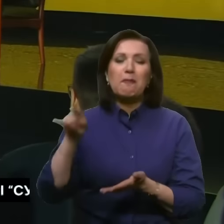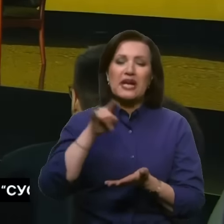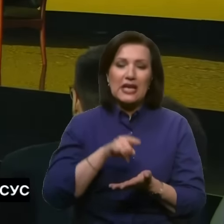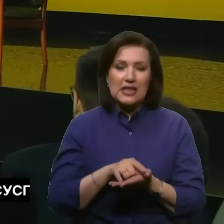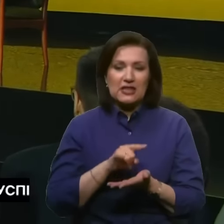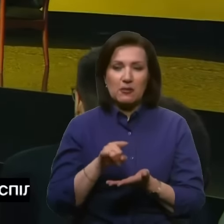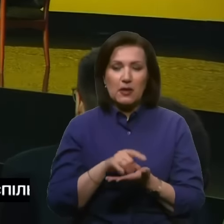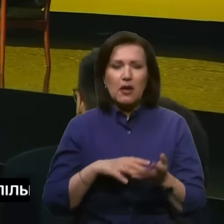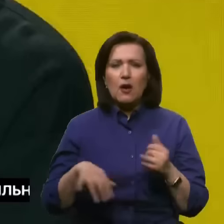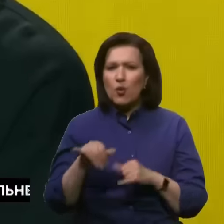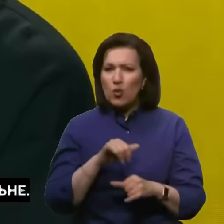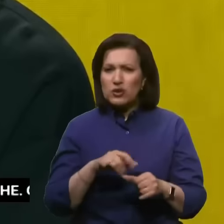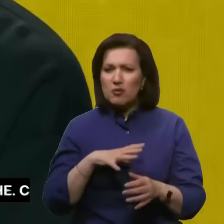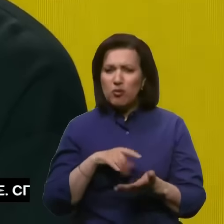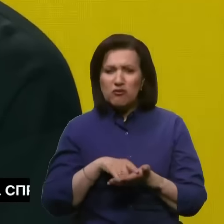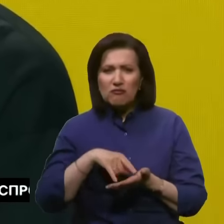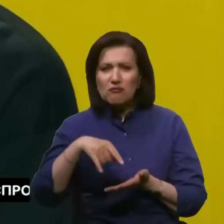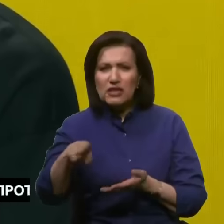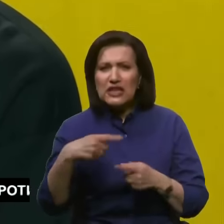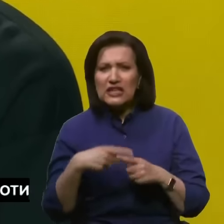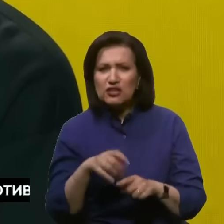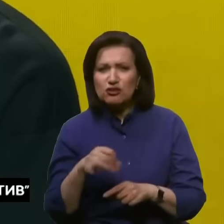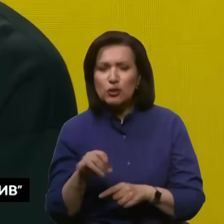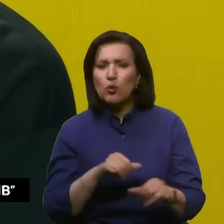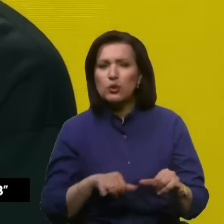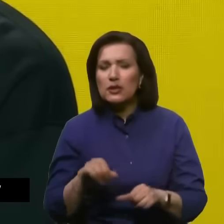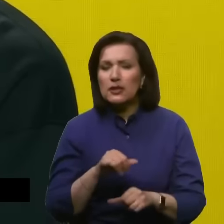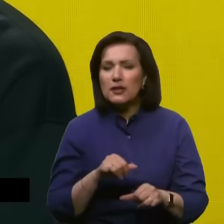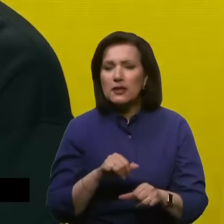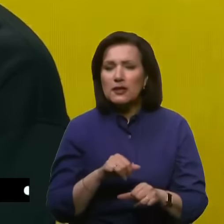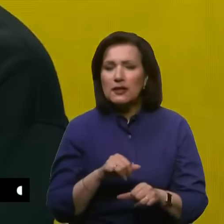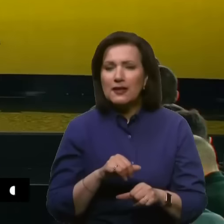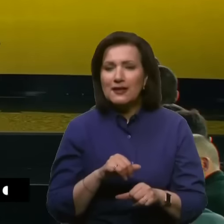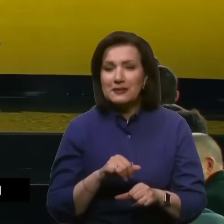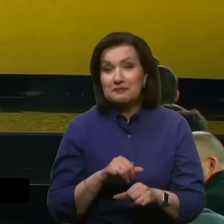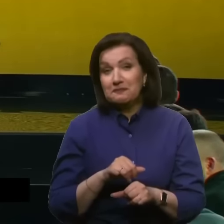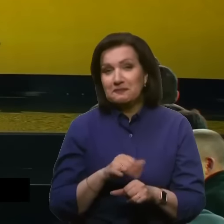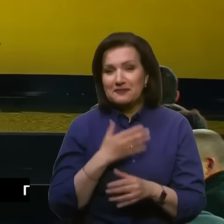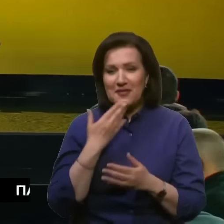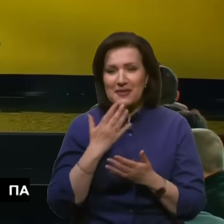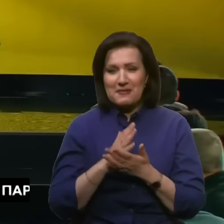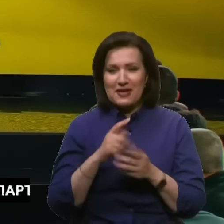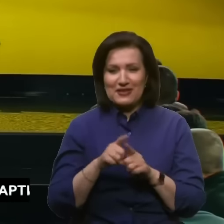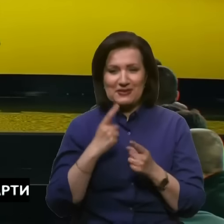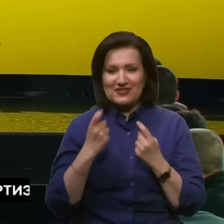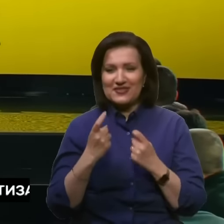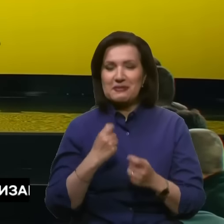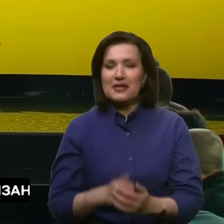до Борисполя. А куди був технічний переліт просто? Не маю такої інформації.